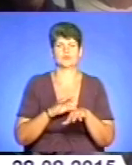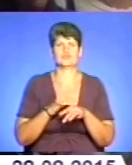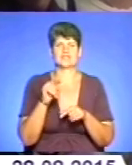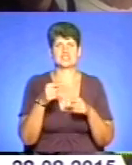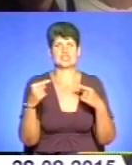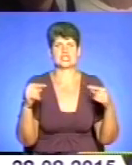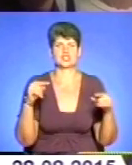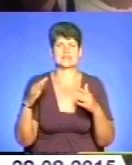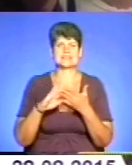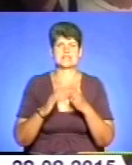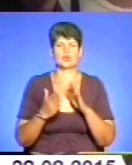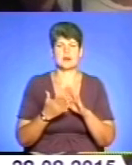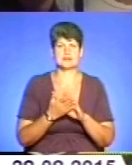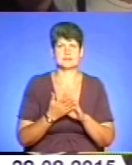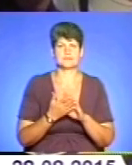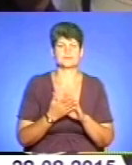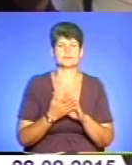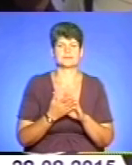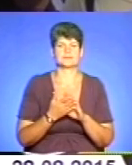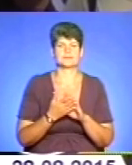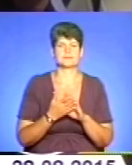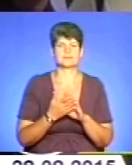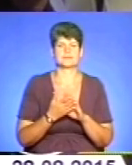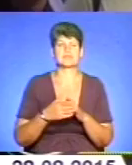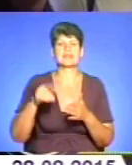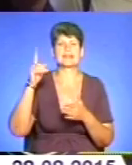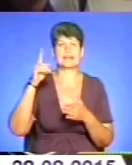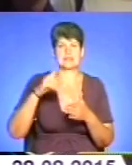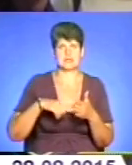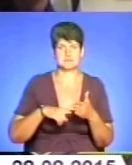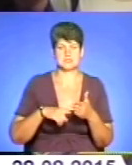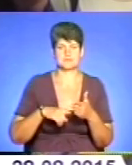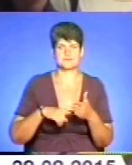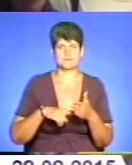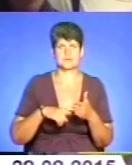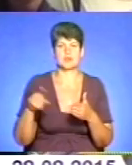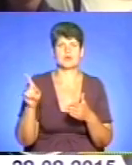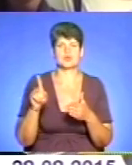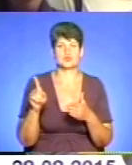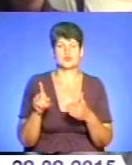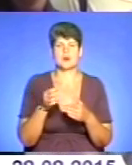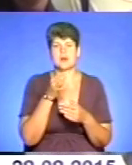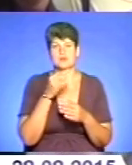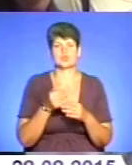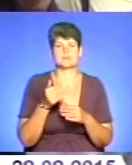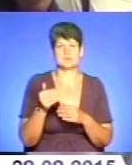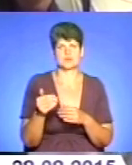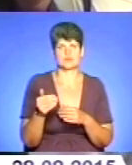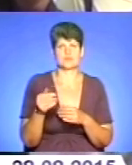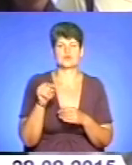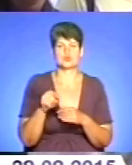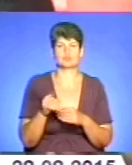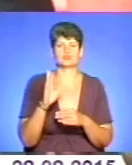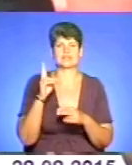інших ситуаціях, навіть і в екстремальних. Надіємося, що все рано чи пізно цьому